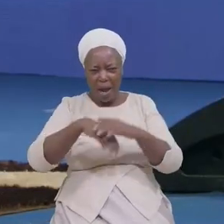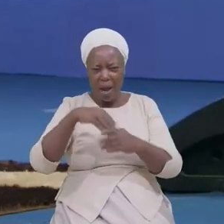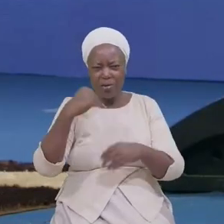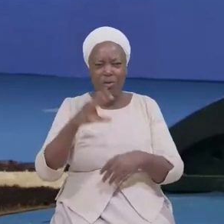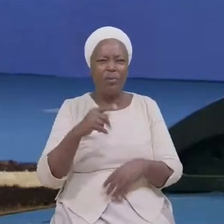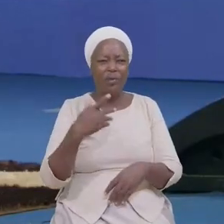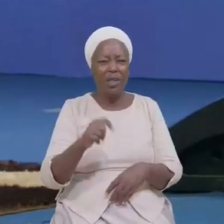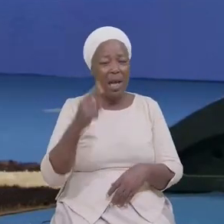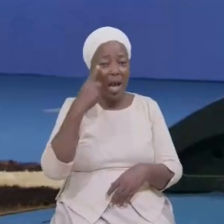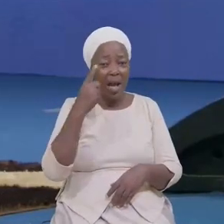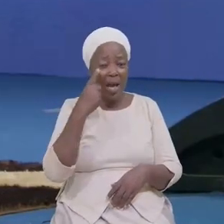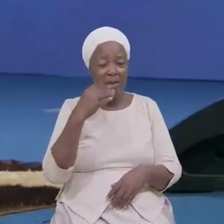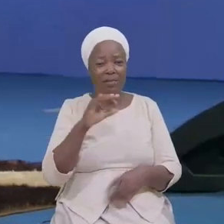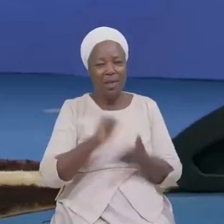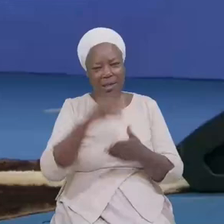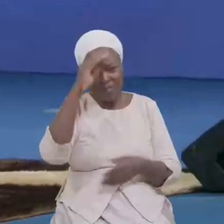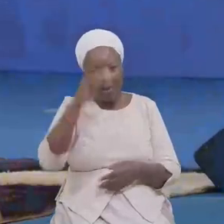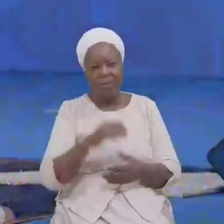de ses yeux.